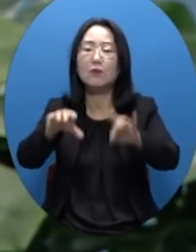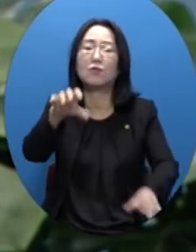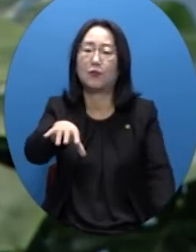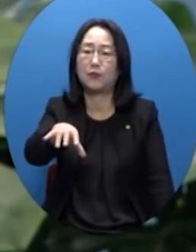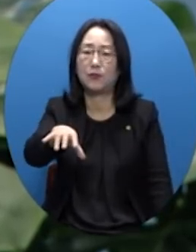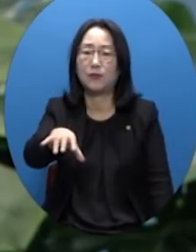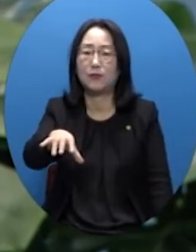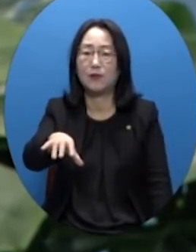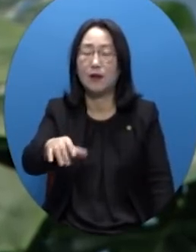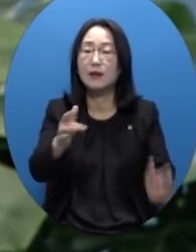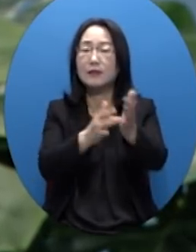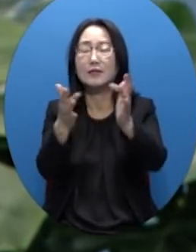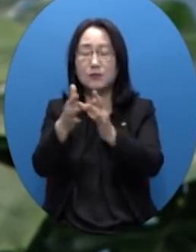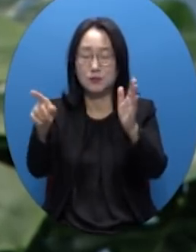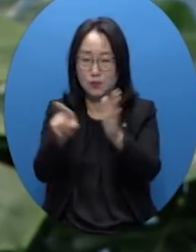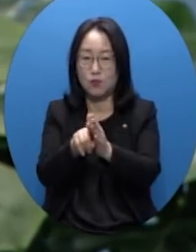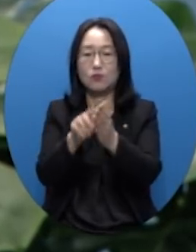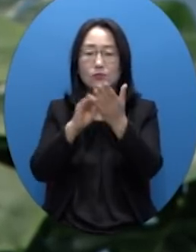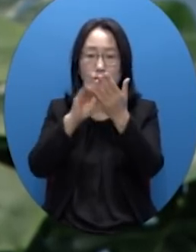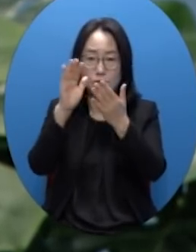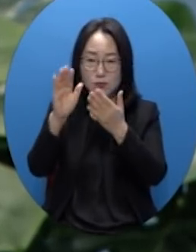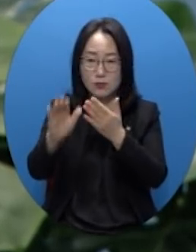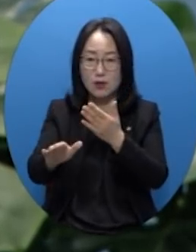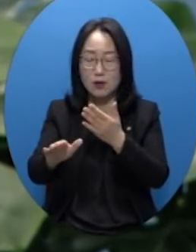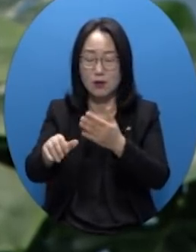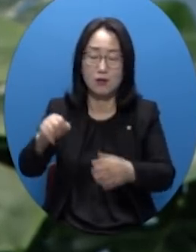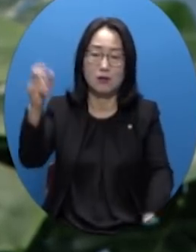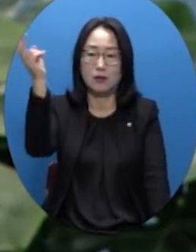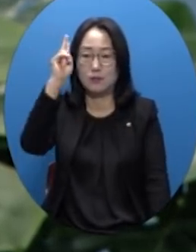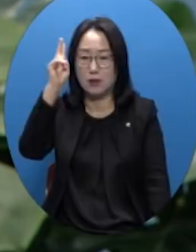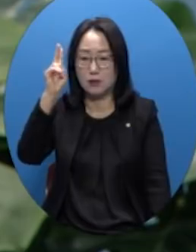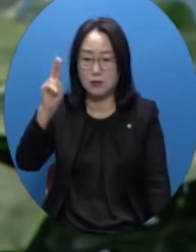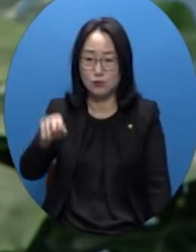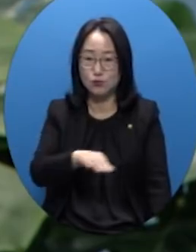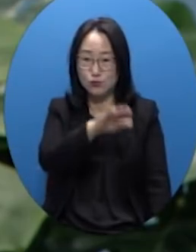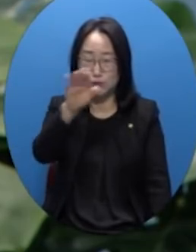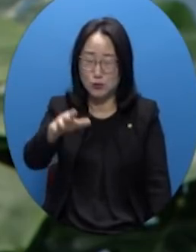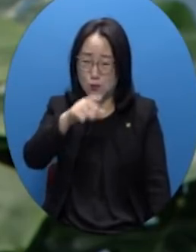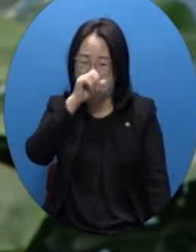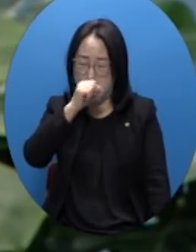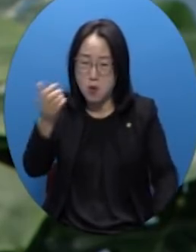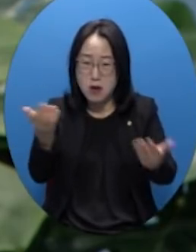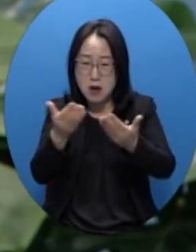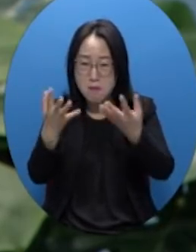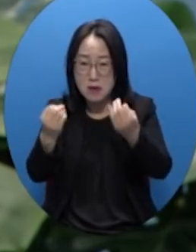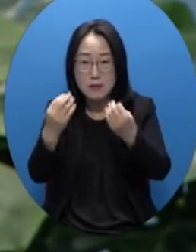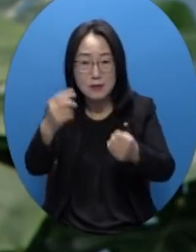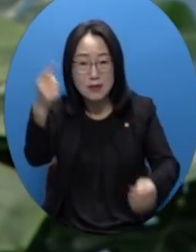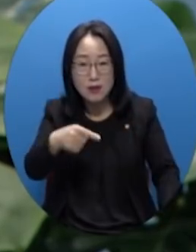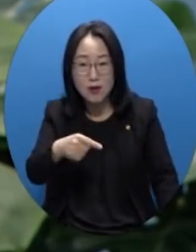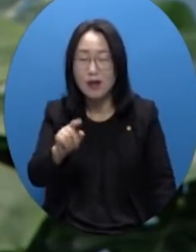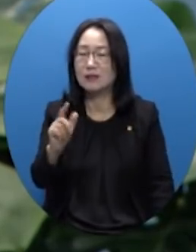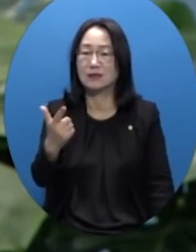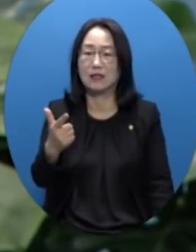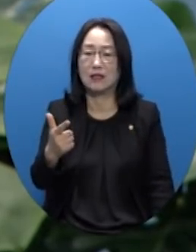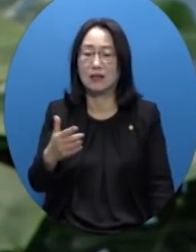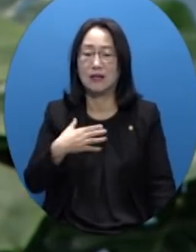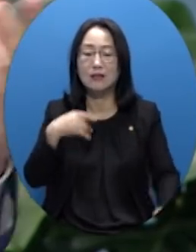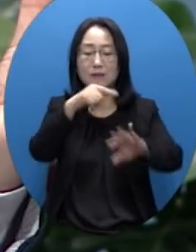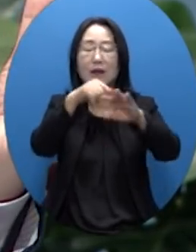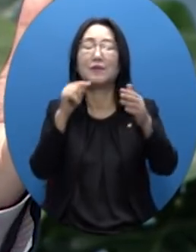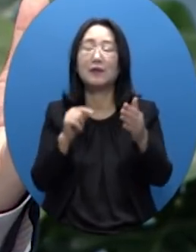예수 믿고 나서 갑자기 우리에게 천국에 다고 것은 아닙니다 우리 심령은 천국에